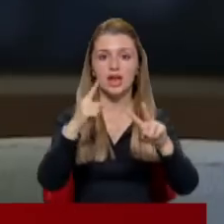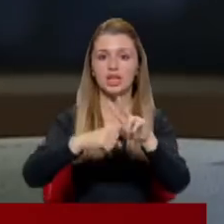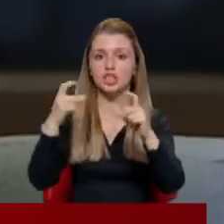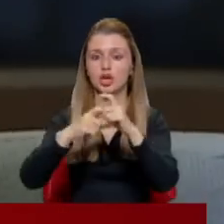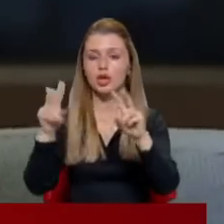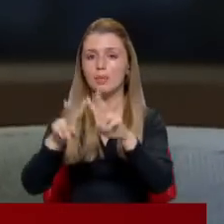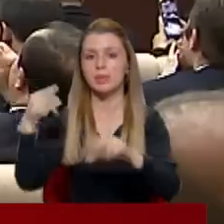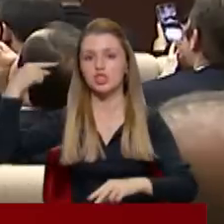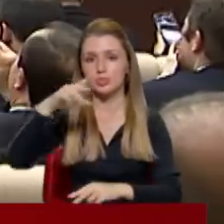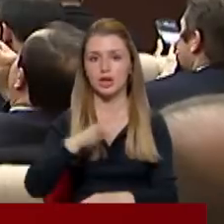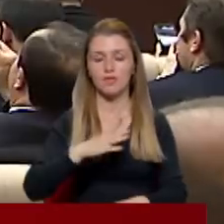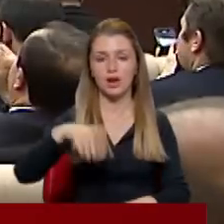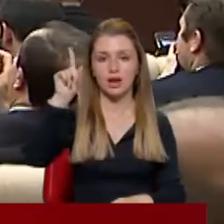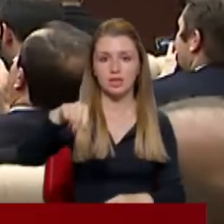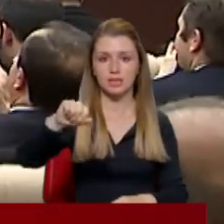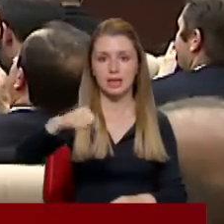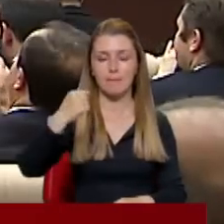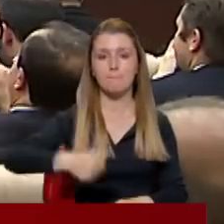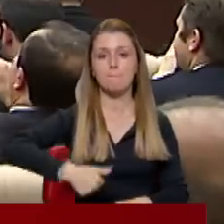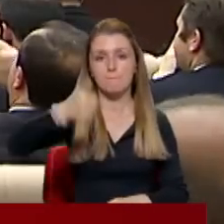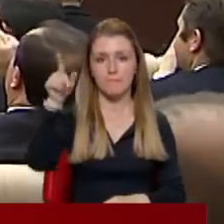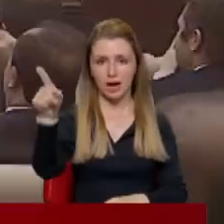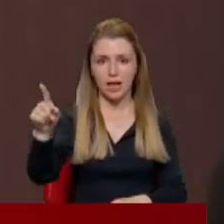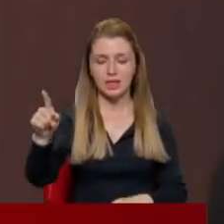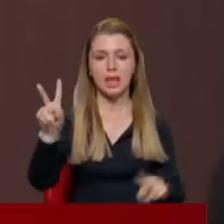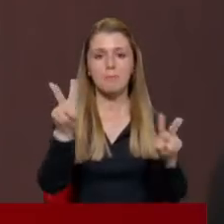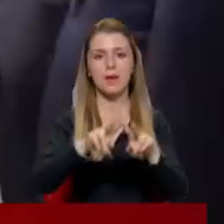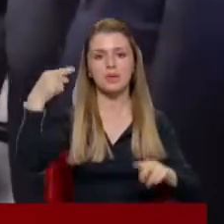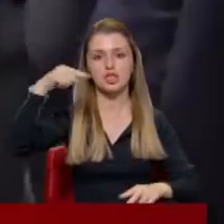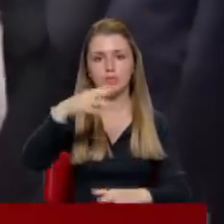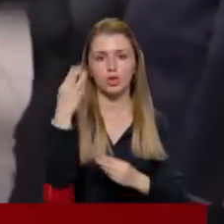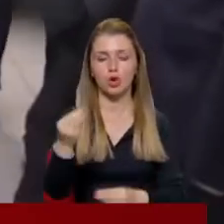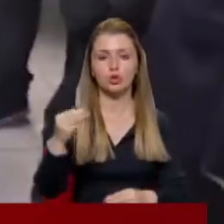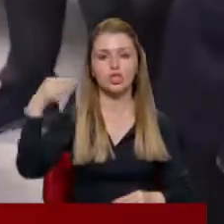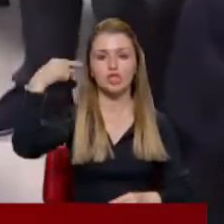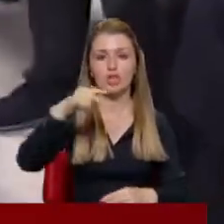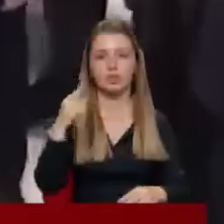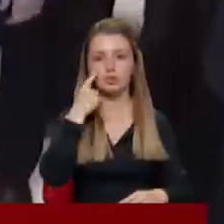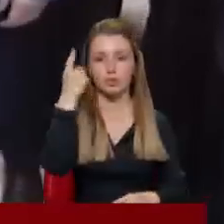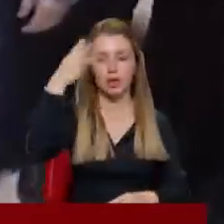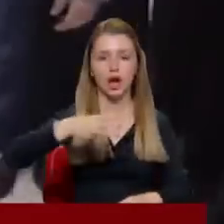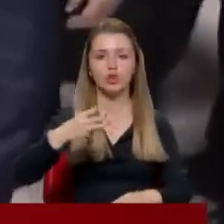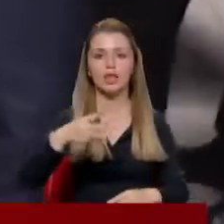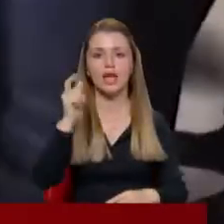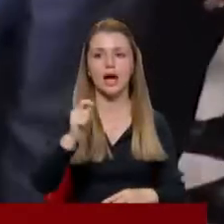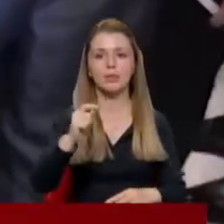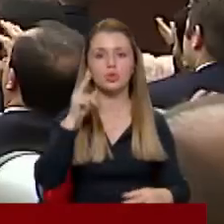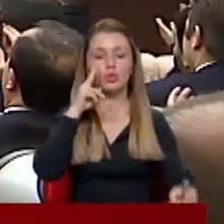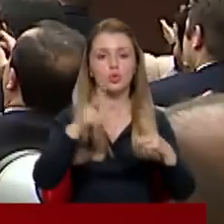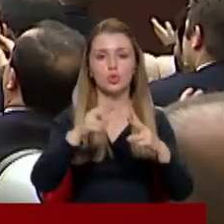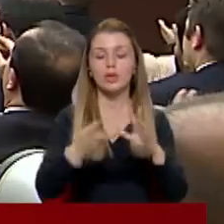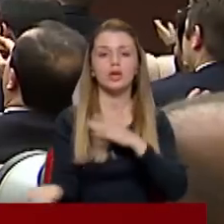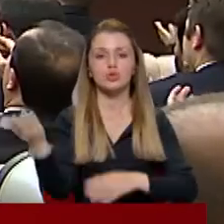Güler ve Mehmet Şimşek Hazine ve maliye bakanımız Mehmet Şimşek Cumhurbaşkanı Erdoğan'la yaptığı bir dizi